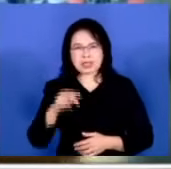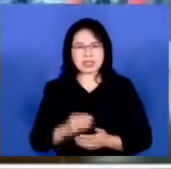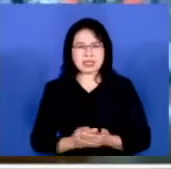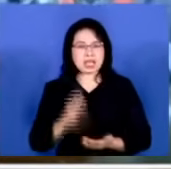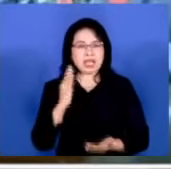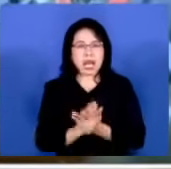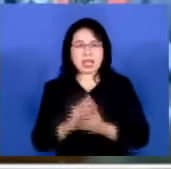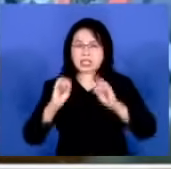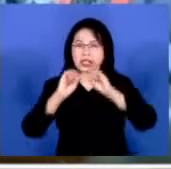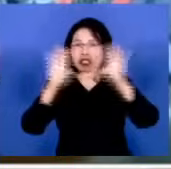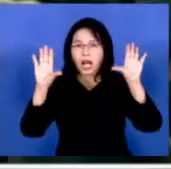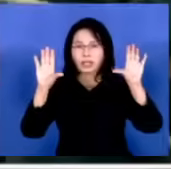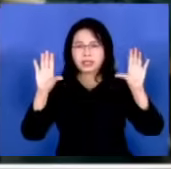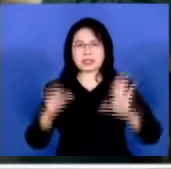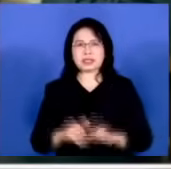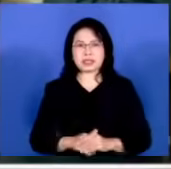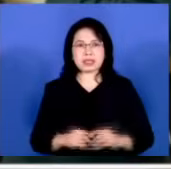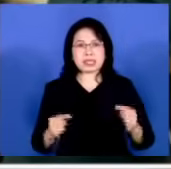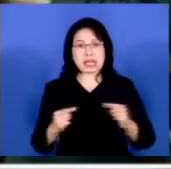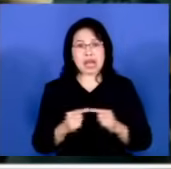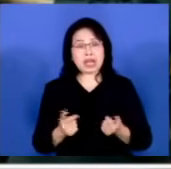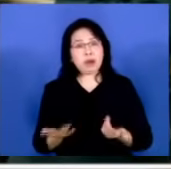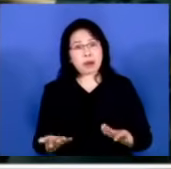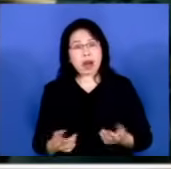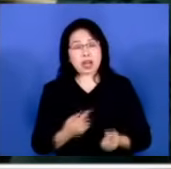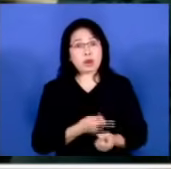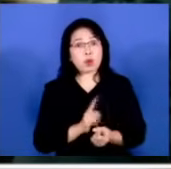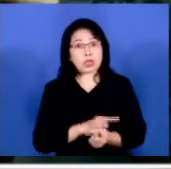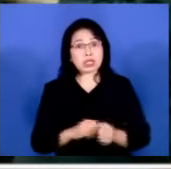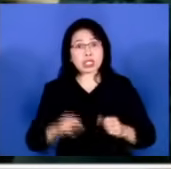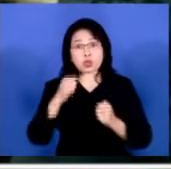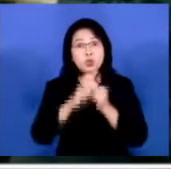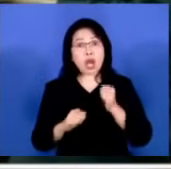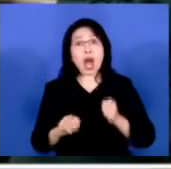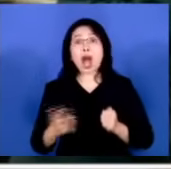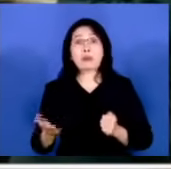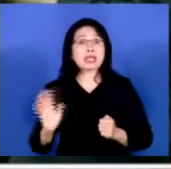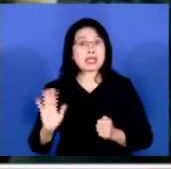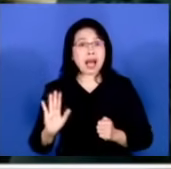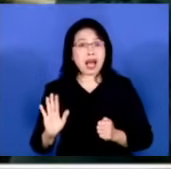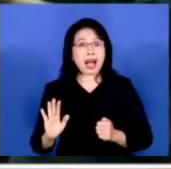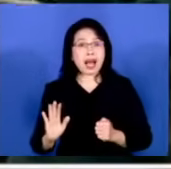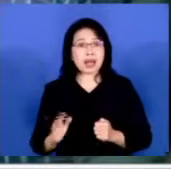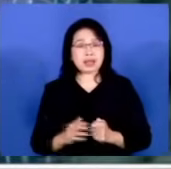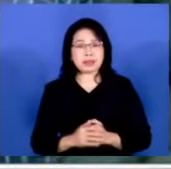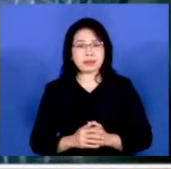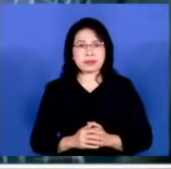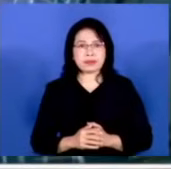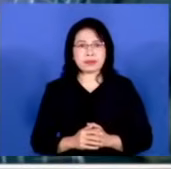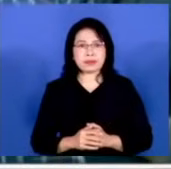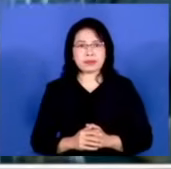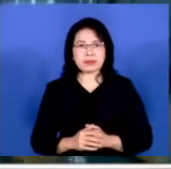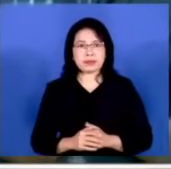terang terkait dengan ee Apakah ada potensi kecurangan atau tidak karena agak janggal kalau